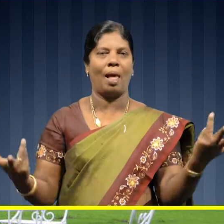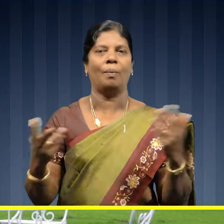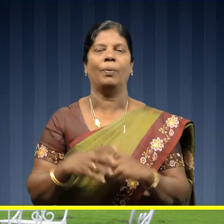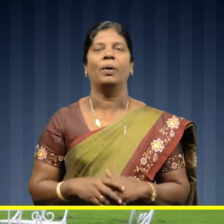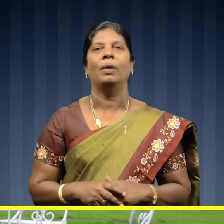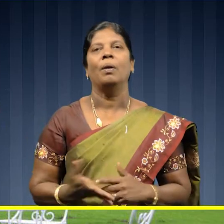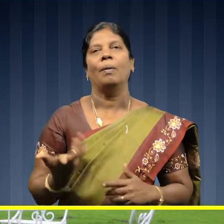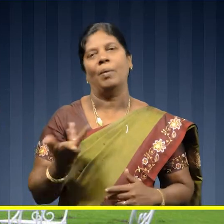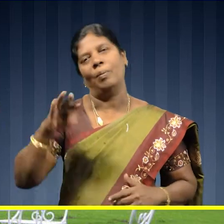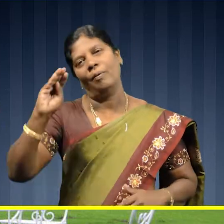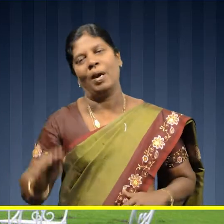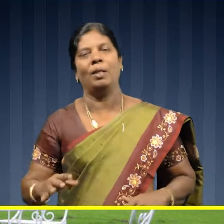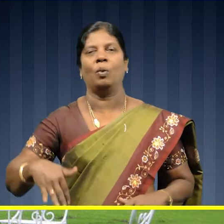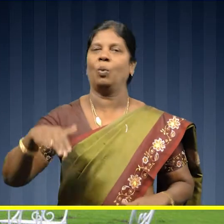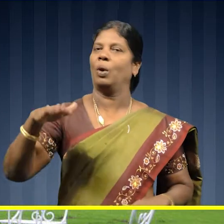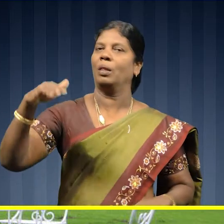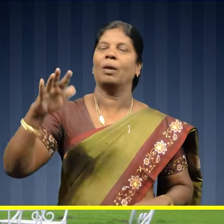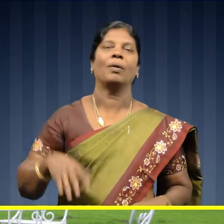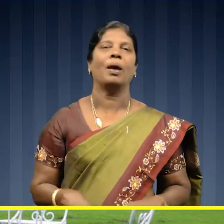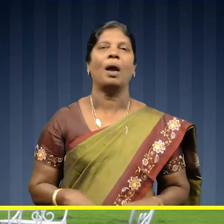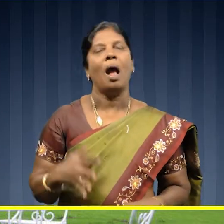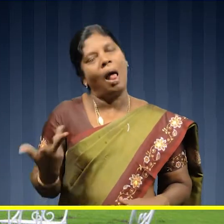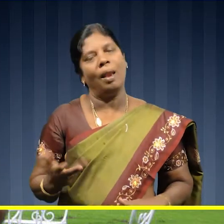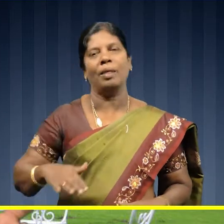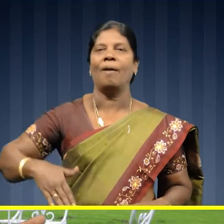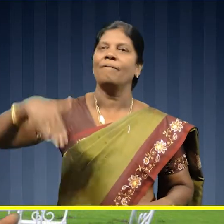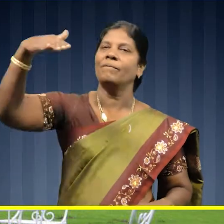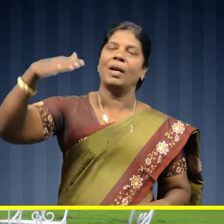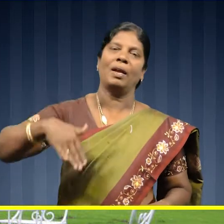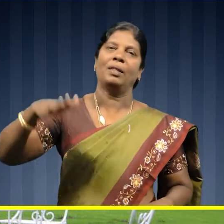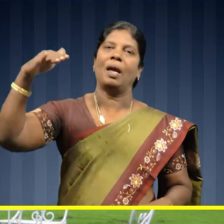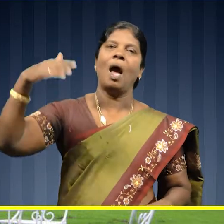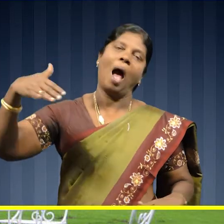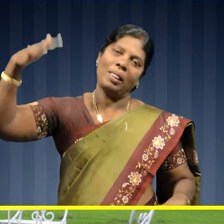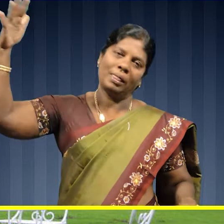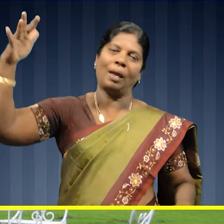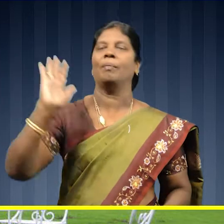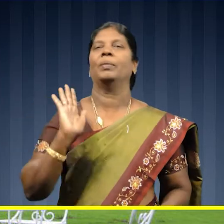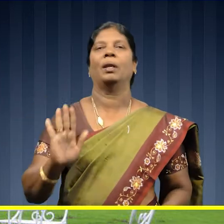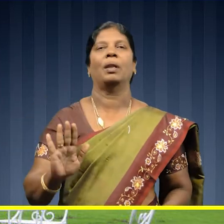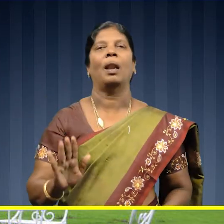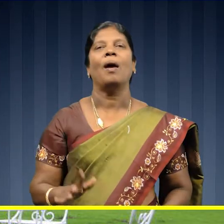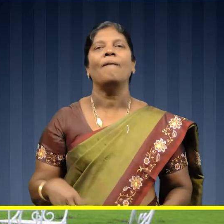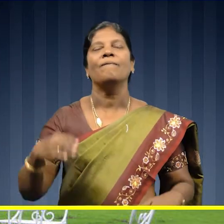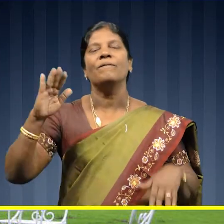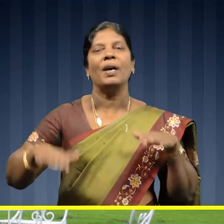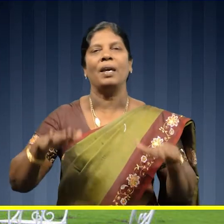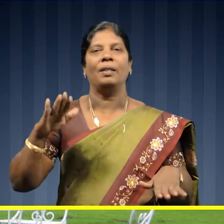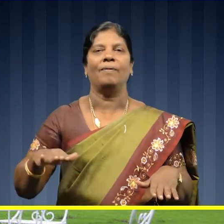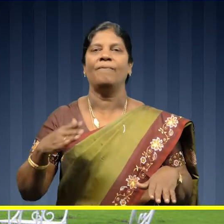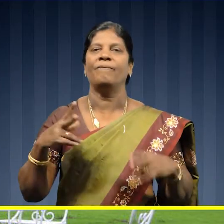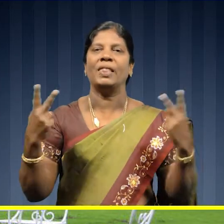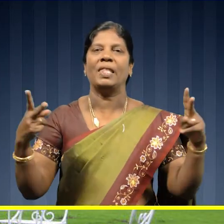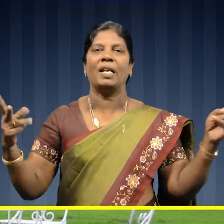இல்லாமல், ஒருவேளை அவர்கள் வயதில் குறைந்தவர்களோ வயதில் அதிகமானவர்களோ, வயது வித்தியாசம்